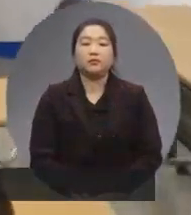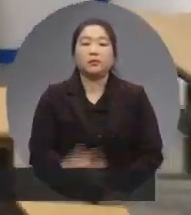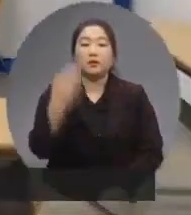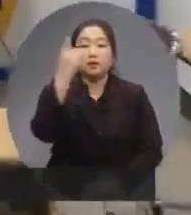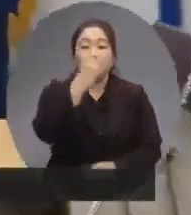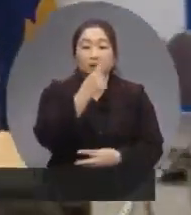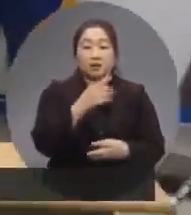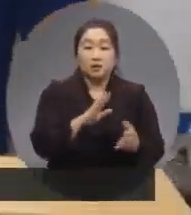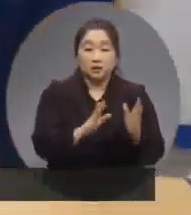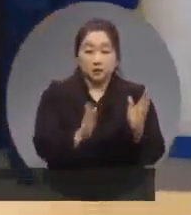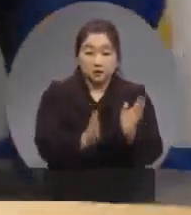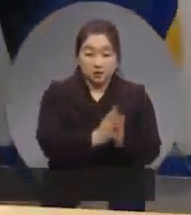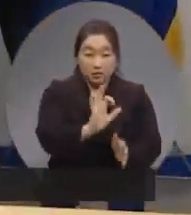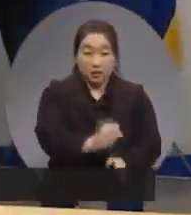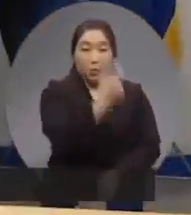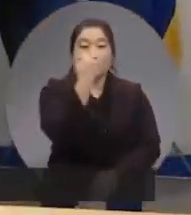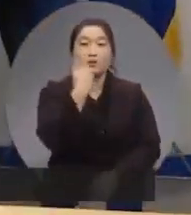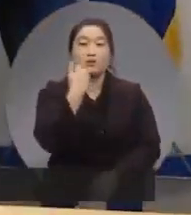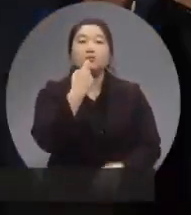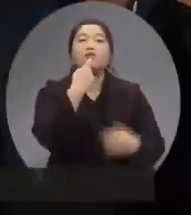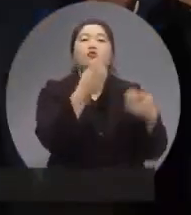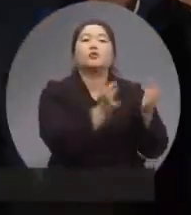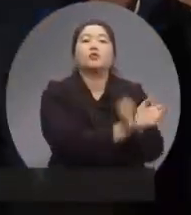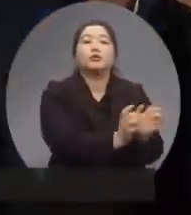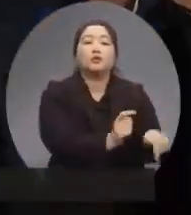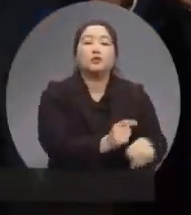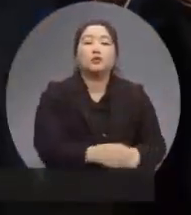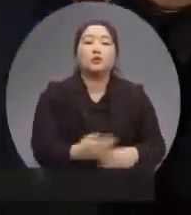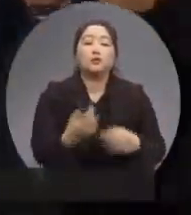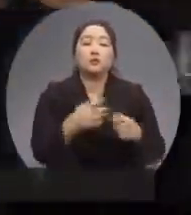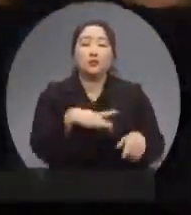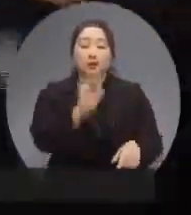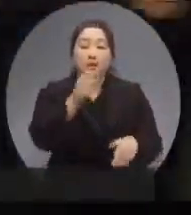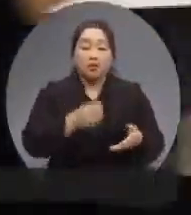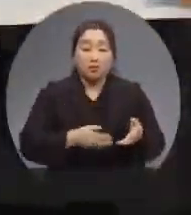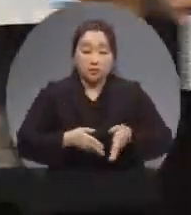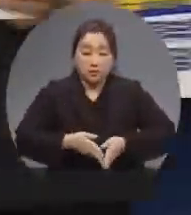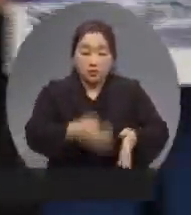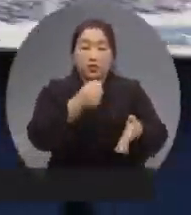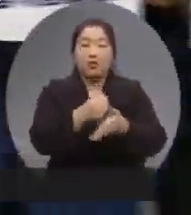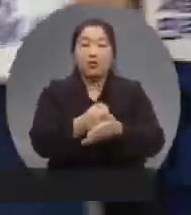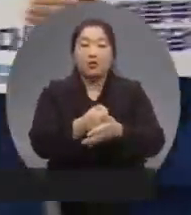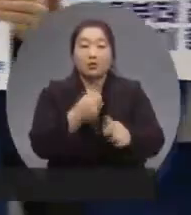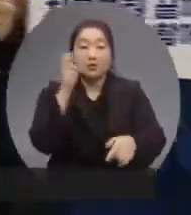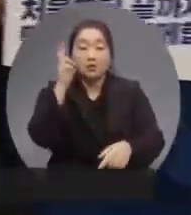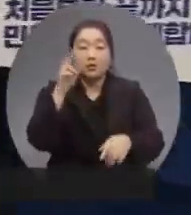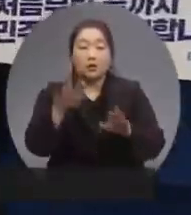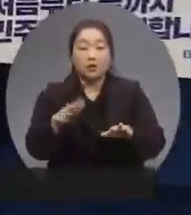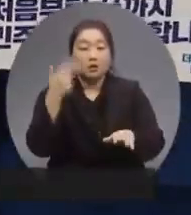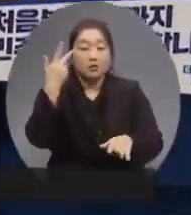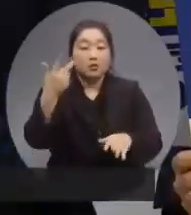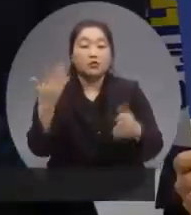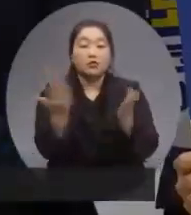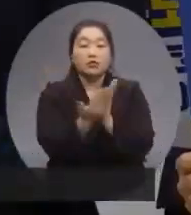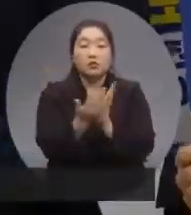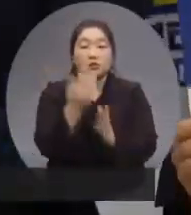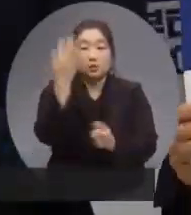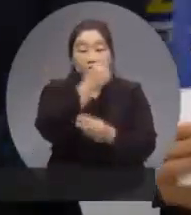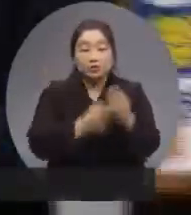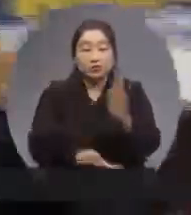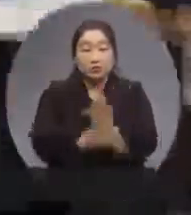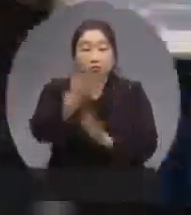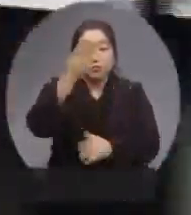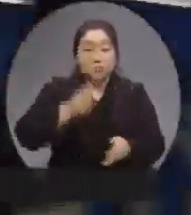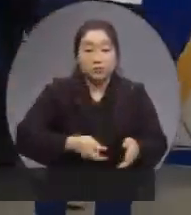시작은 더불어민주당이었습니다. 민주당은 당초 노선 결정이 예상됐던 이번 주에 맞춰 청주 도심 통과를